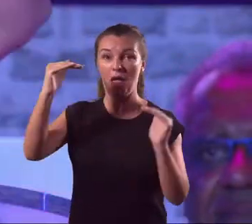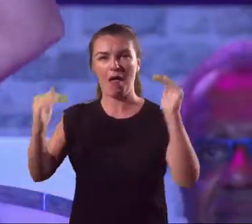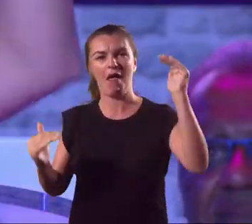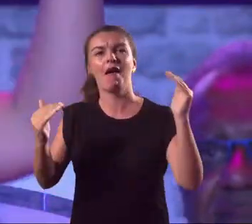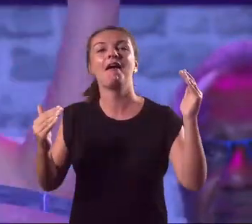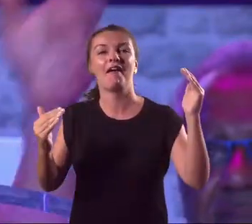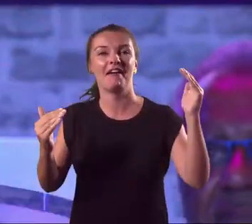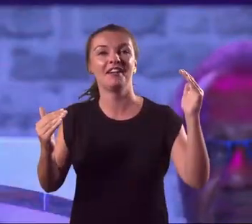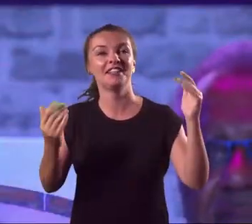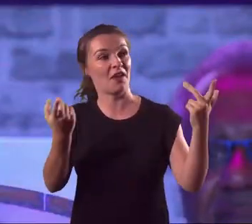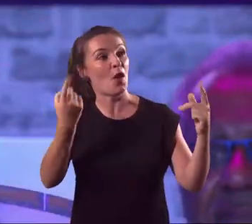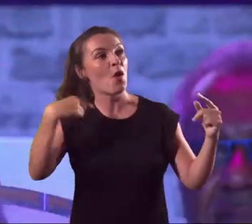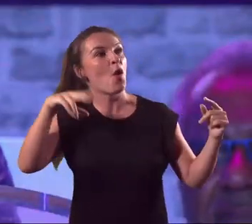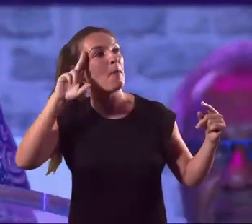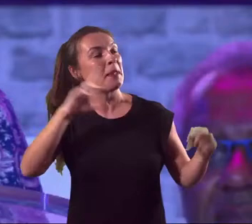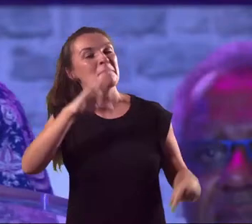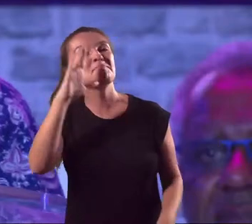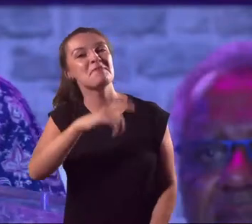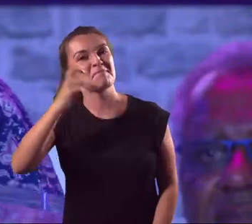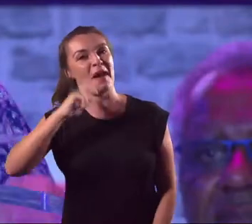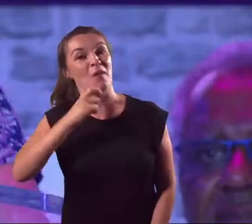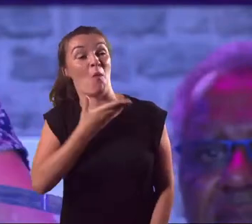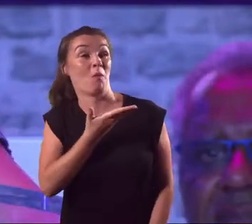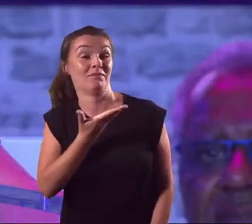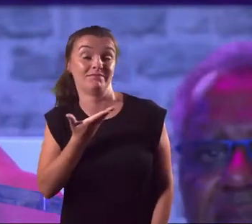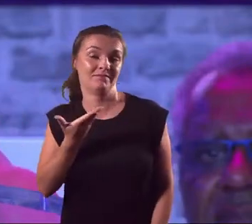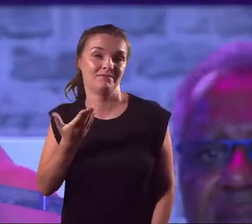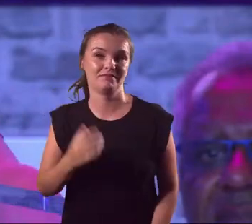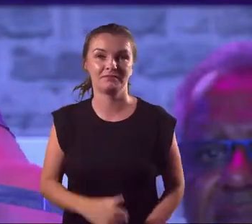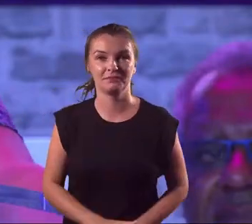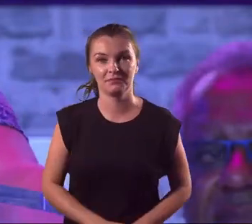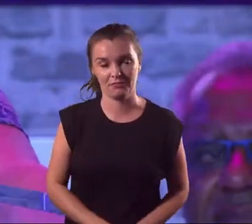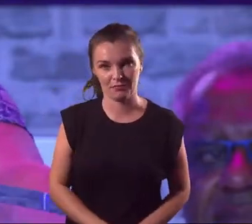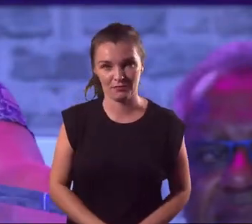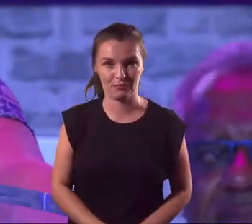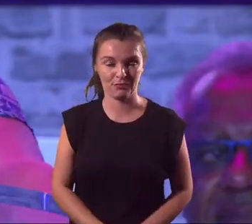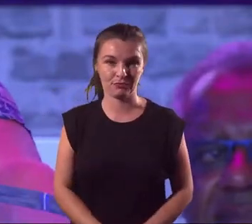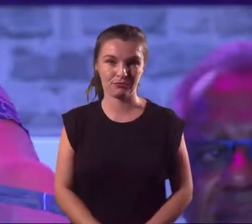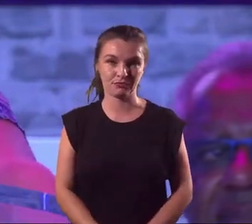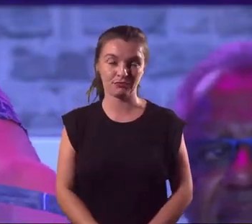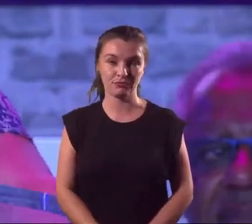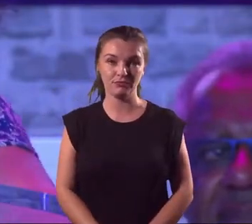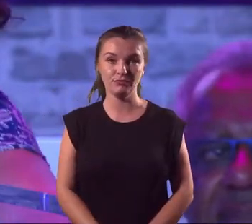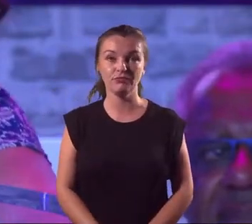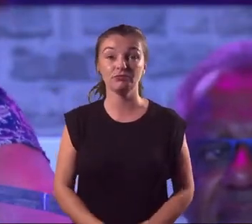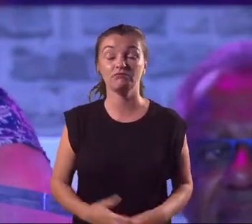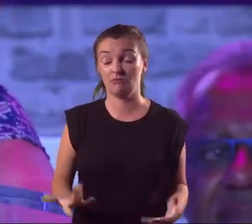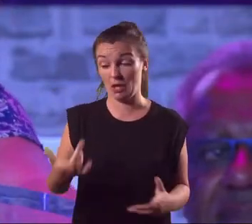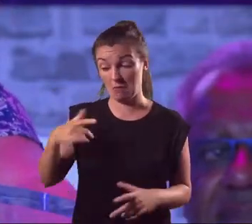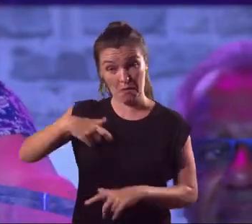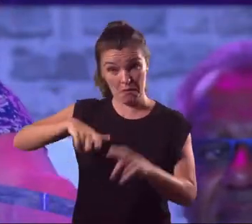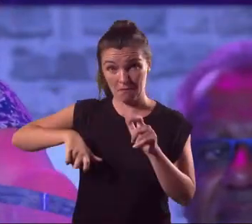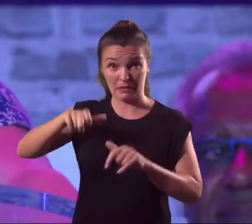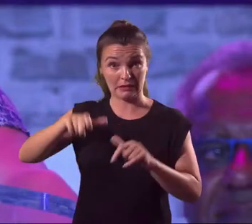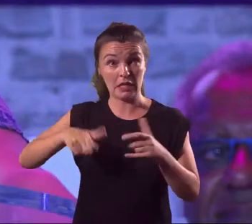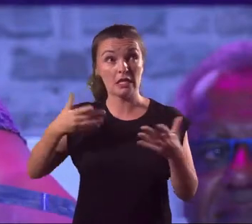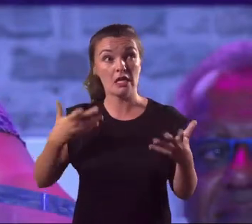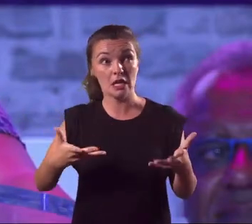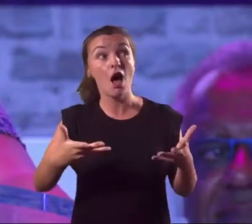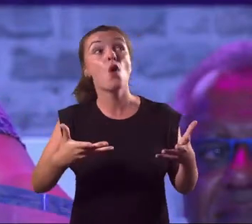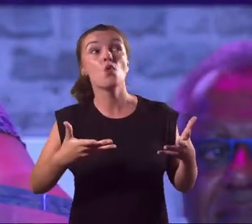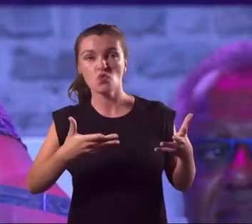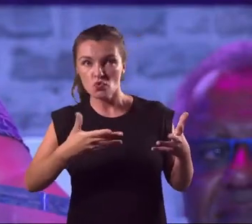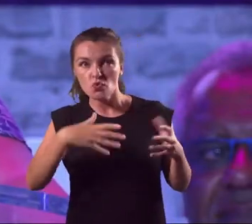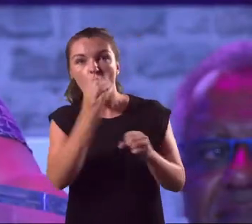C'est l'Union européenne d'Emmanuel Macron. Et qu'elle pose un défi pour tout un tas de gens. Et